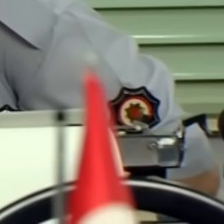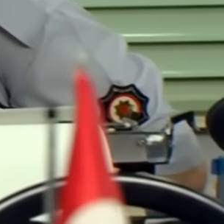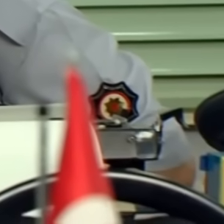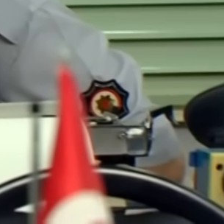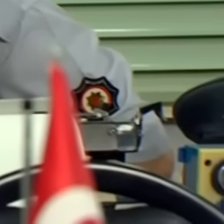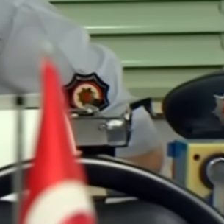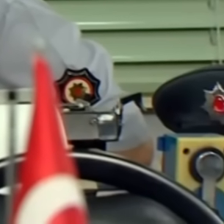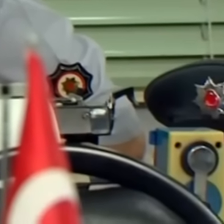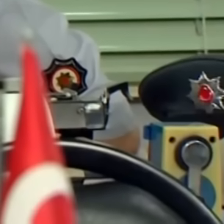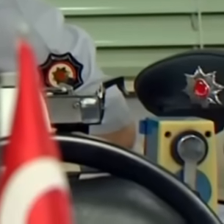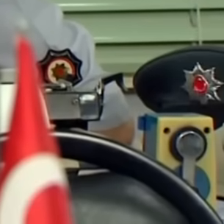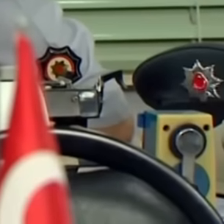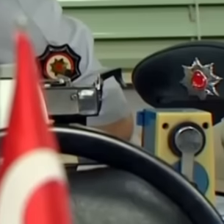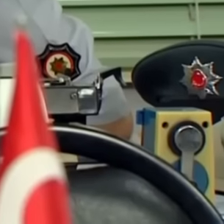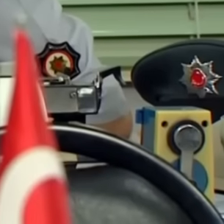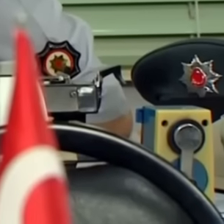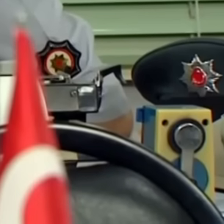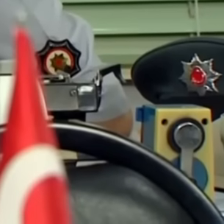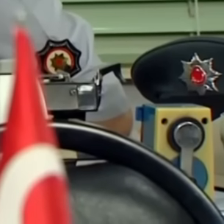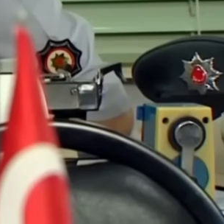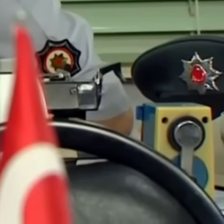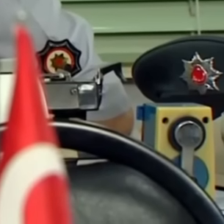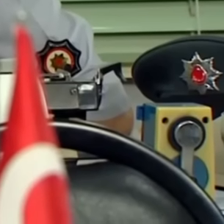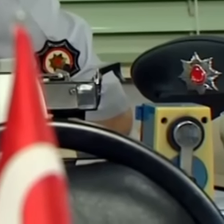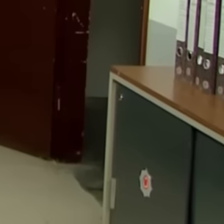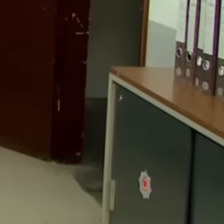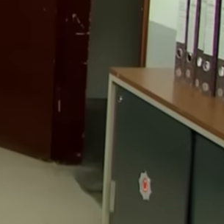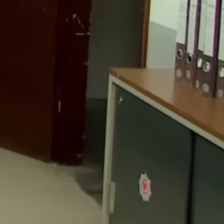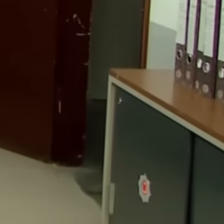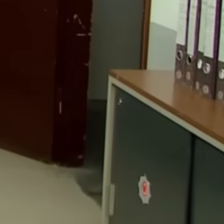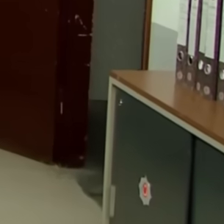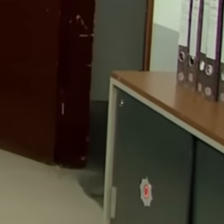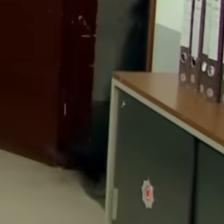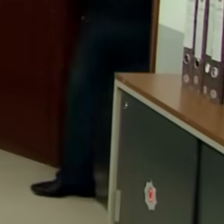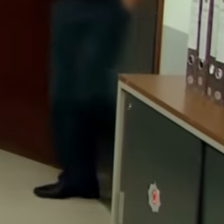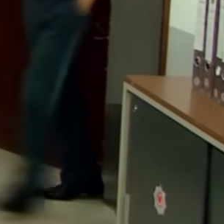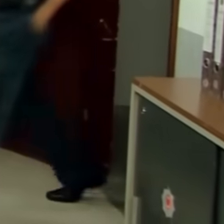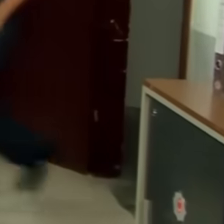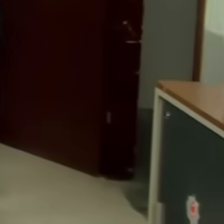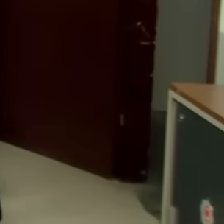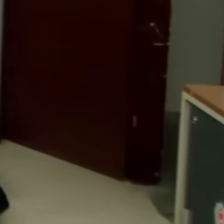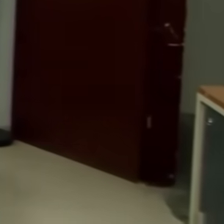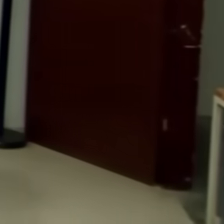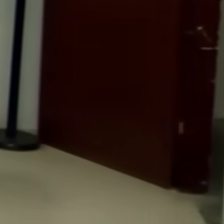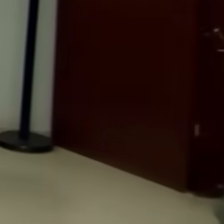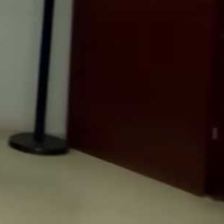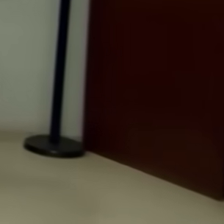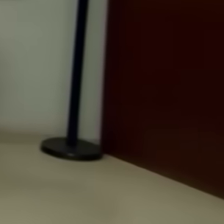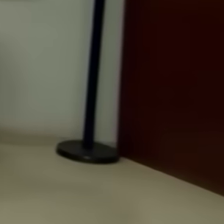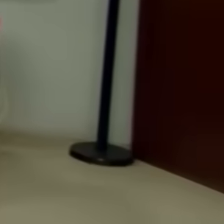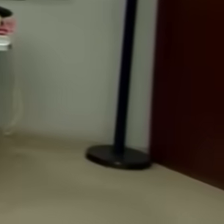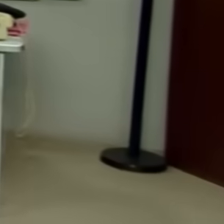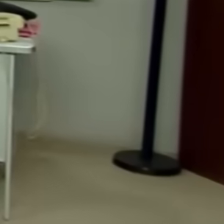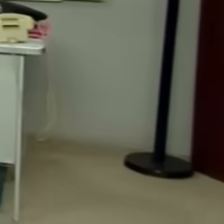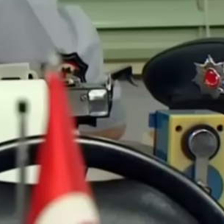Rıza bir elinde şapka, diğeri cebinde, içeri girip Selahattin'e dikkat kesildi. Selahattin Rıza'nın farkında değil.